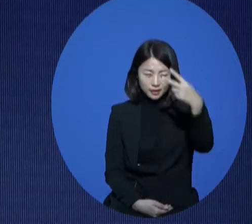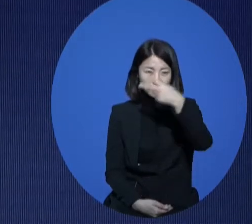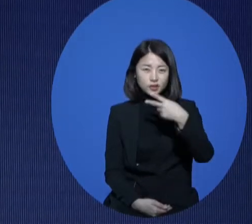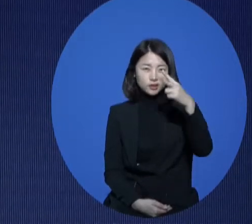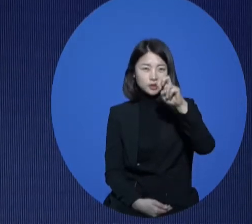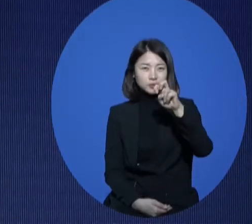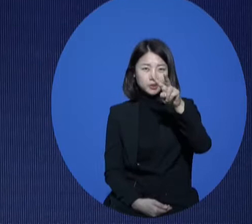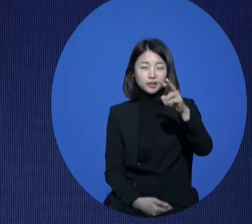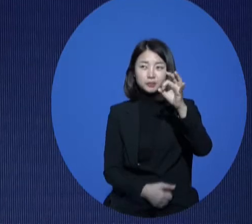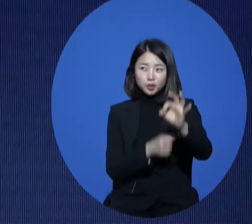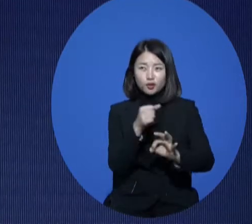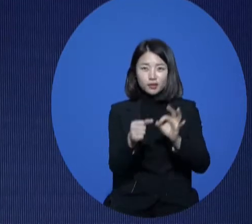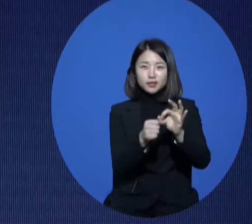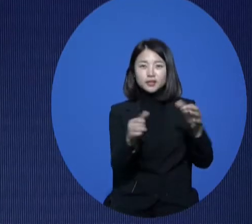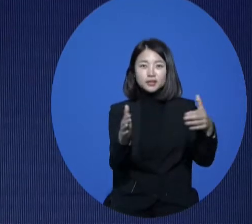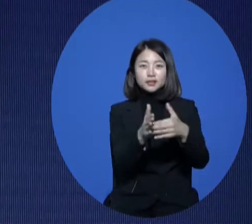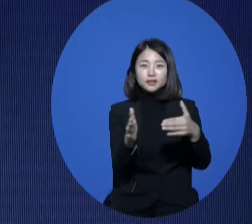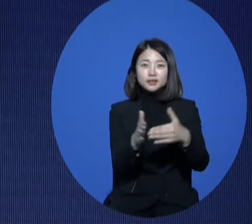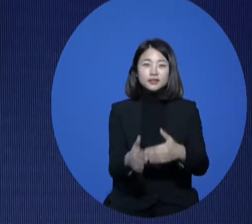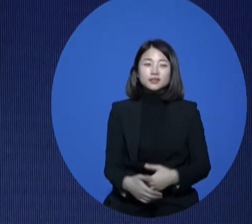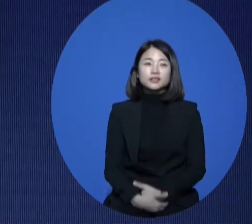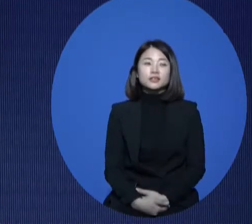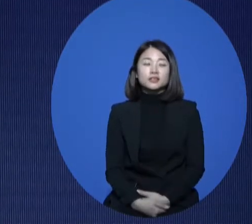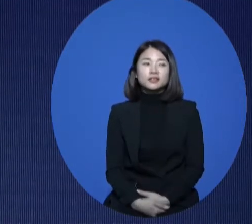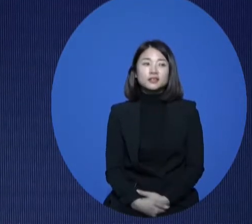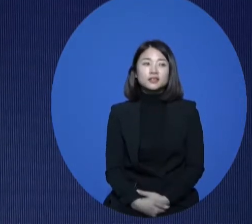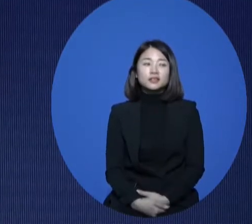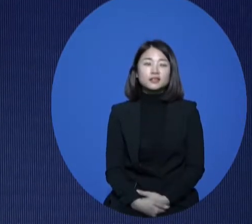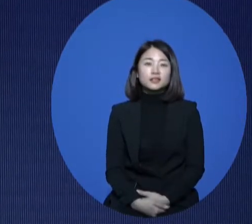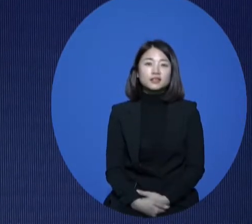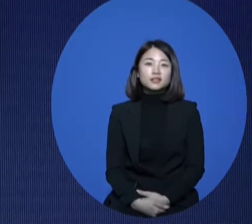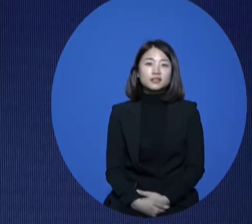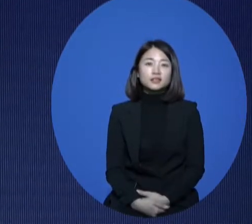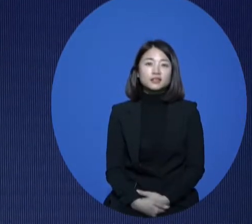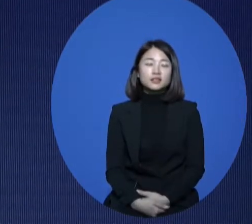2022년이면 끝납니다. 이제 10년 동안 했는데